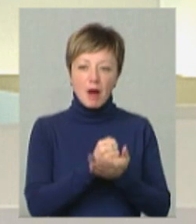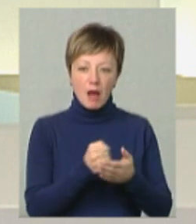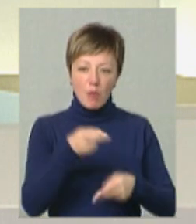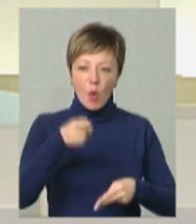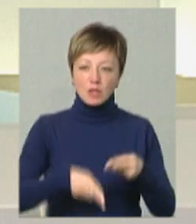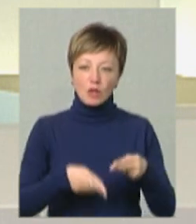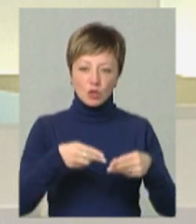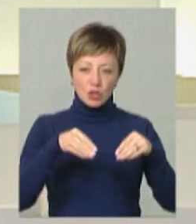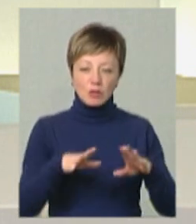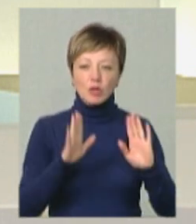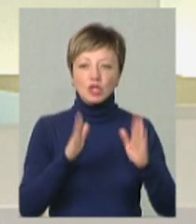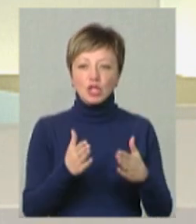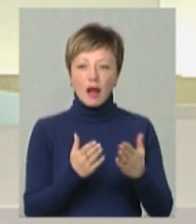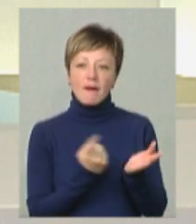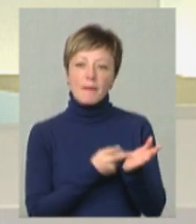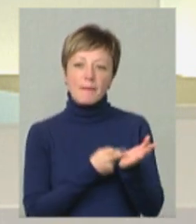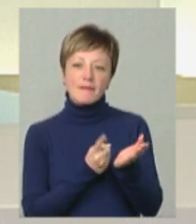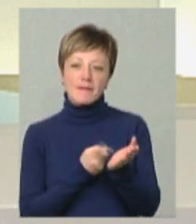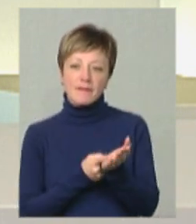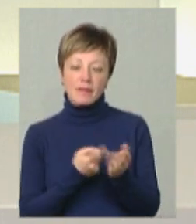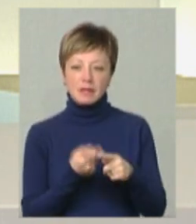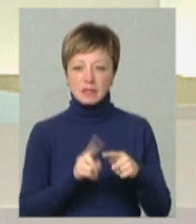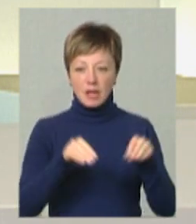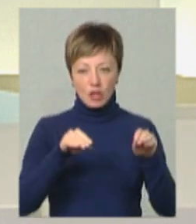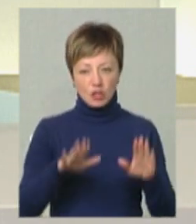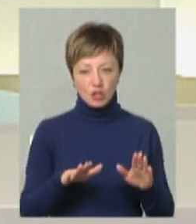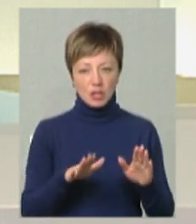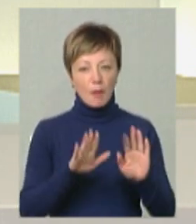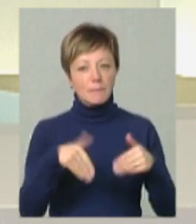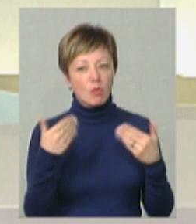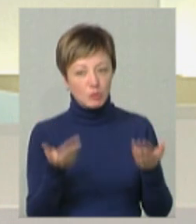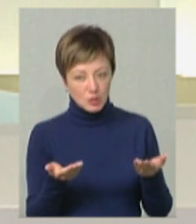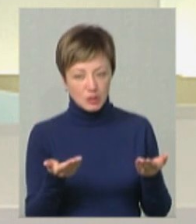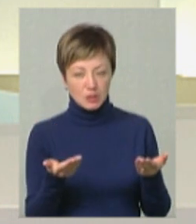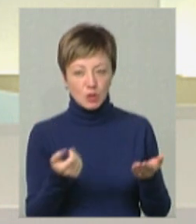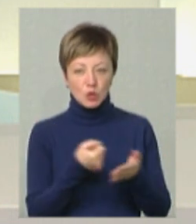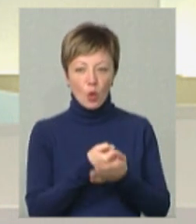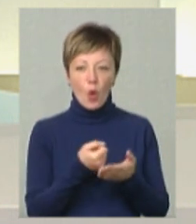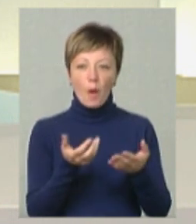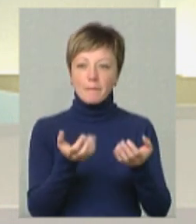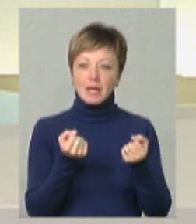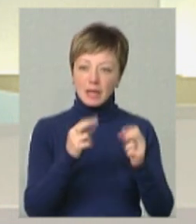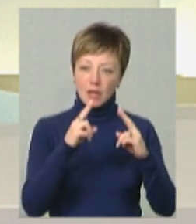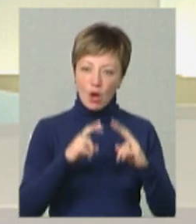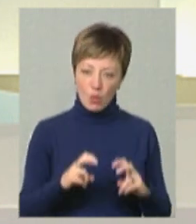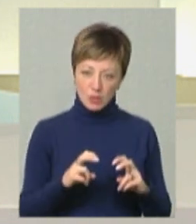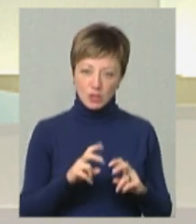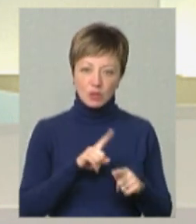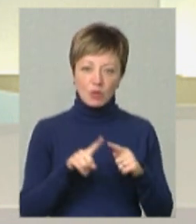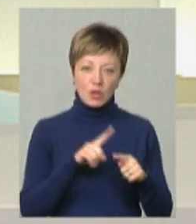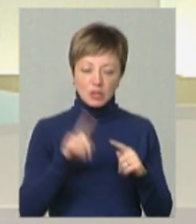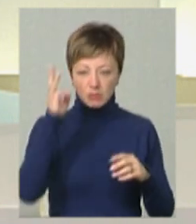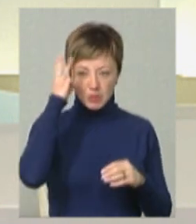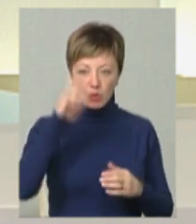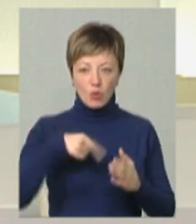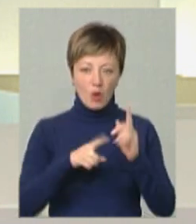рішення, ми лише обґрунтовуємо це рішення як пропозицію до прийняття розгляду, скоріше,